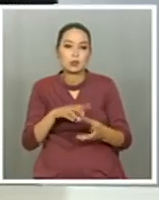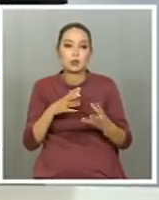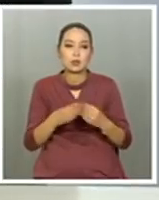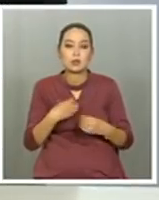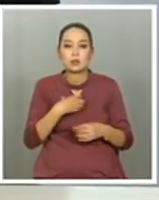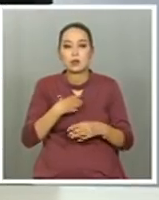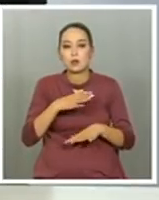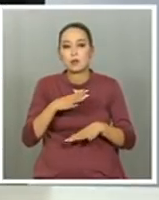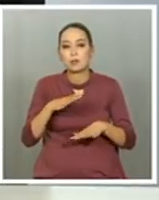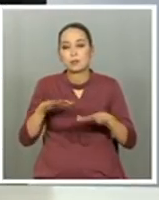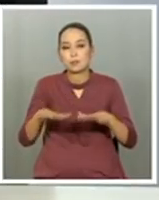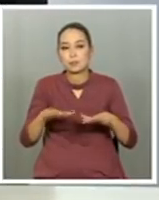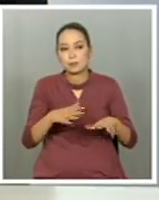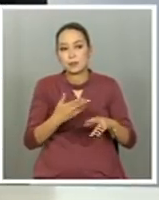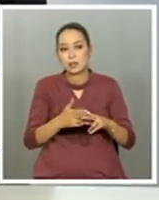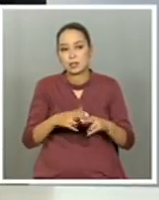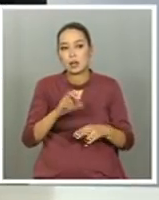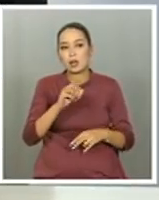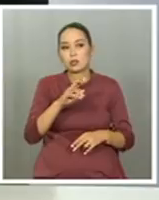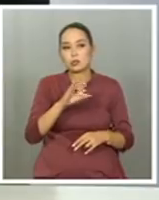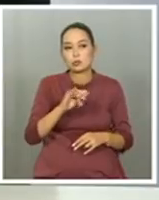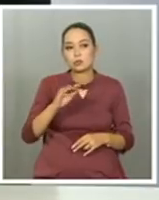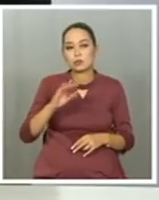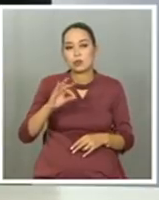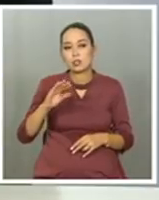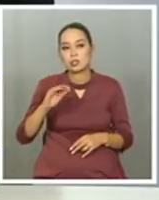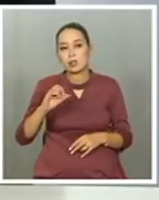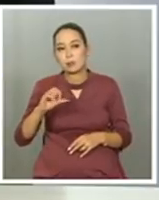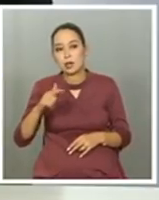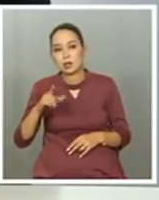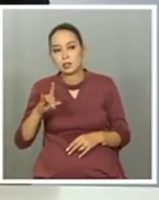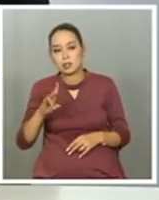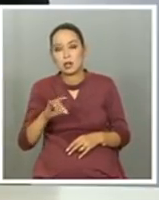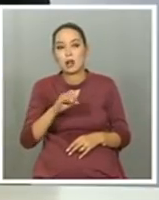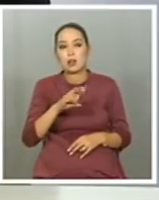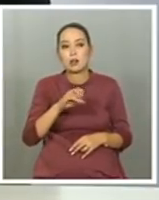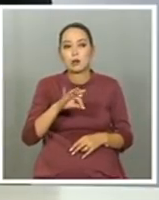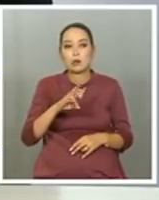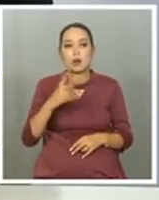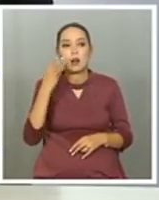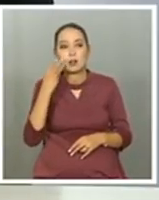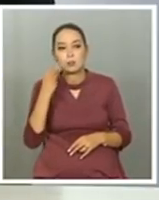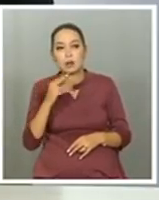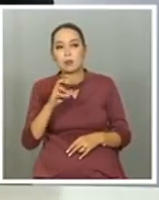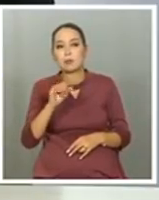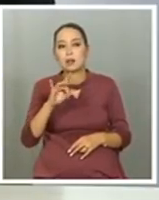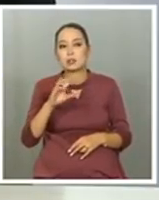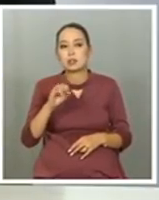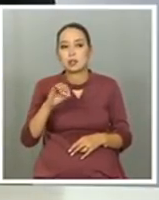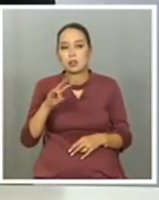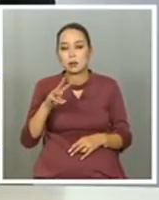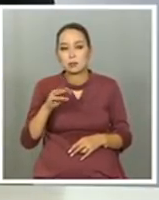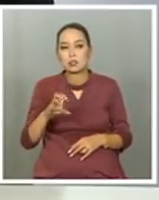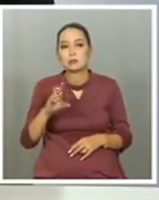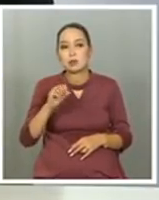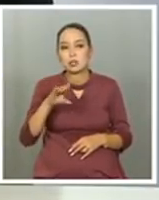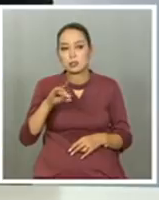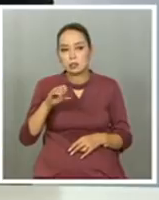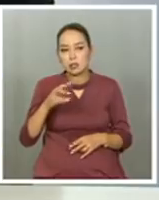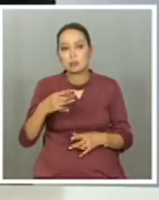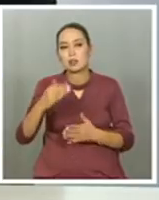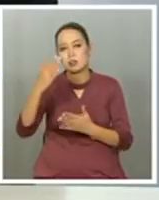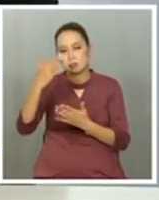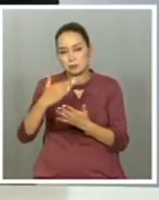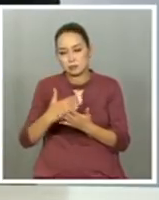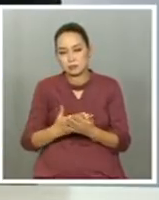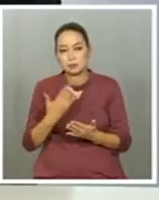өтетін болсақ, ол Ақсу Жабағылы, Алагөл, Алматы, Барса Келмес, Батыс Алтай, Қаратау, Қорғалжын,